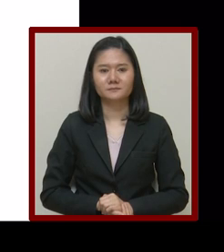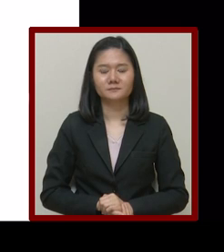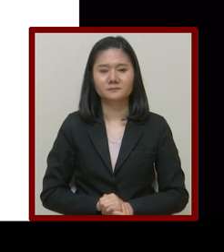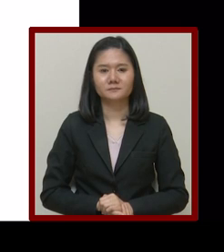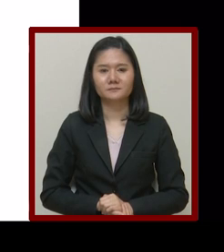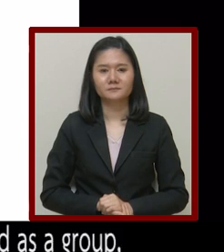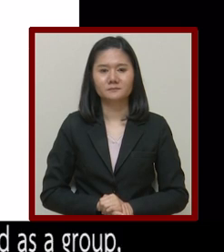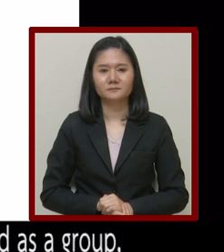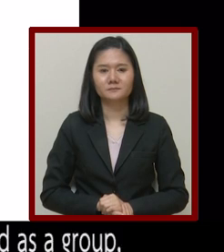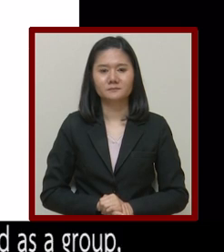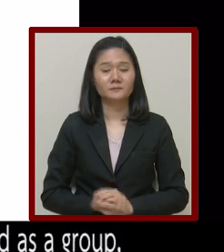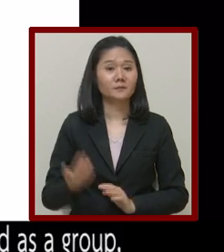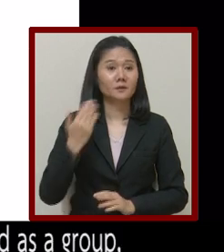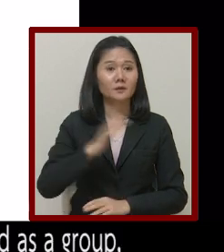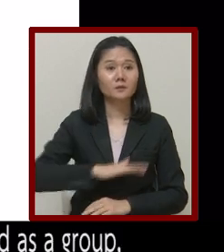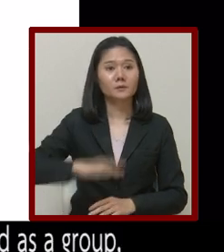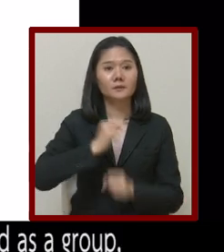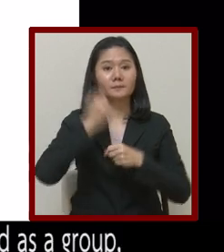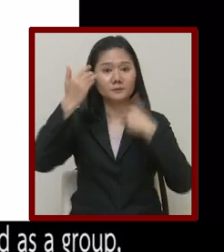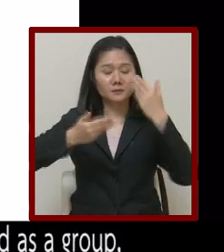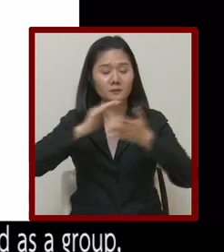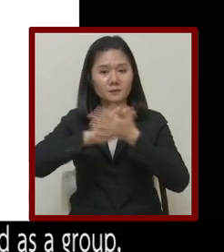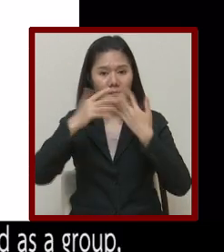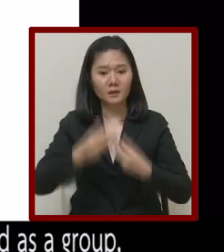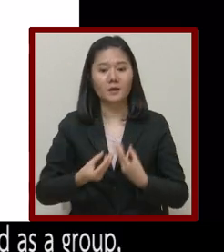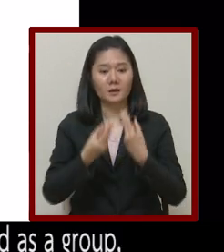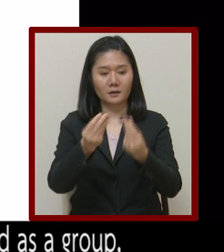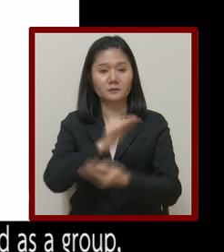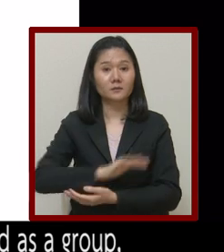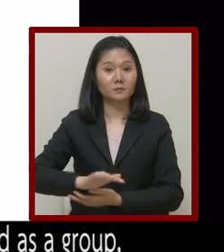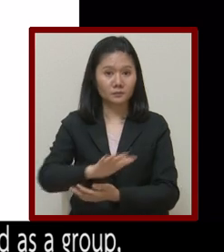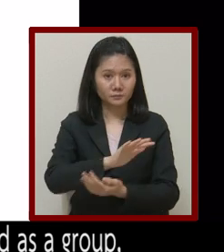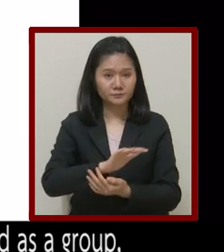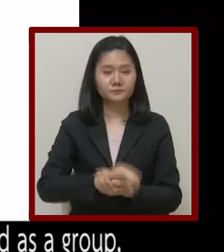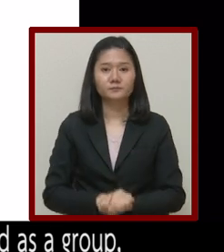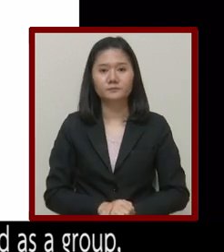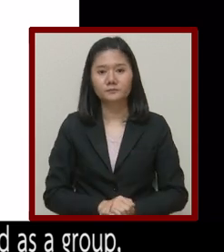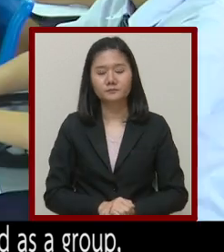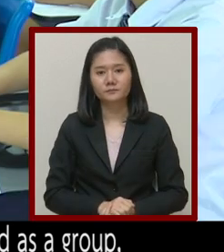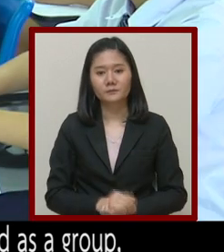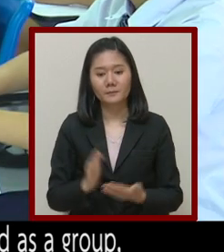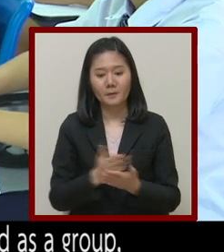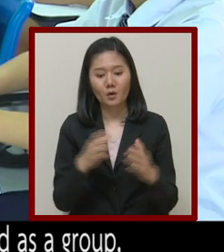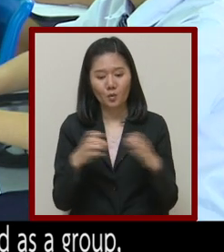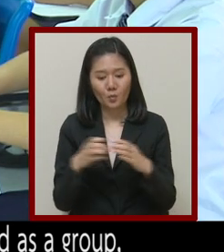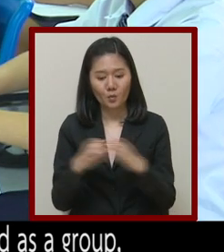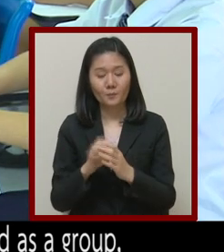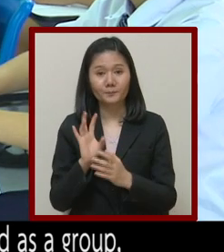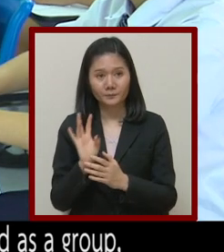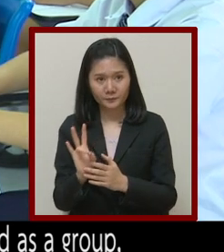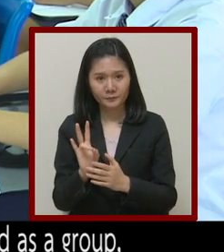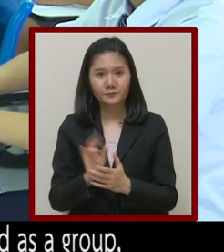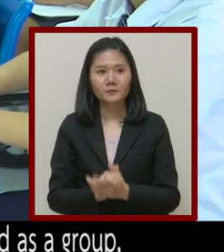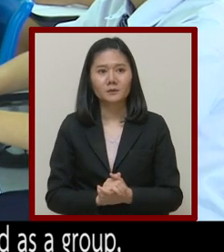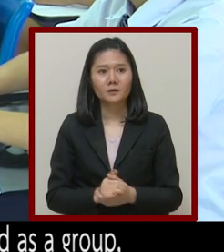เอาละค่ะเดี๋ยวเมื่อสักครู่พวกเราได้ทำกิจกรรมไปแล้วนะคะที่ครูมอบหมายให้ใช่ไหมคะโดยให้แบ่งเป็น7กลุ่มแล้ว